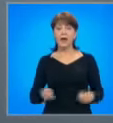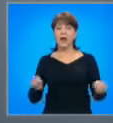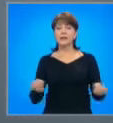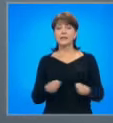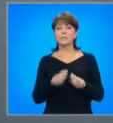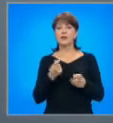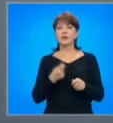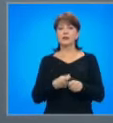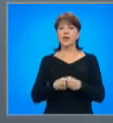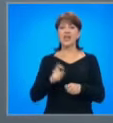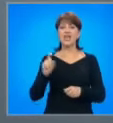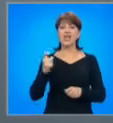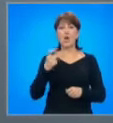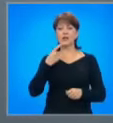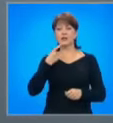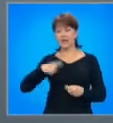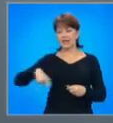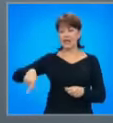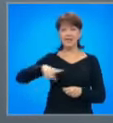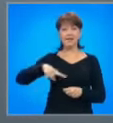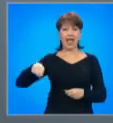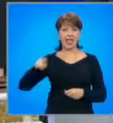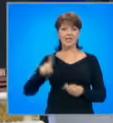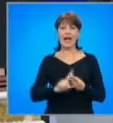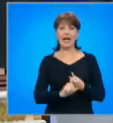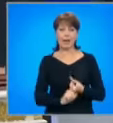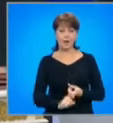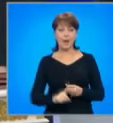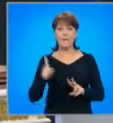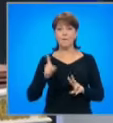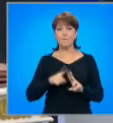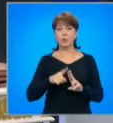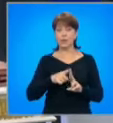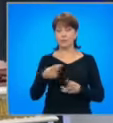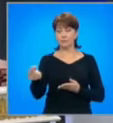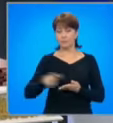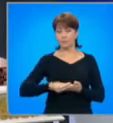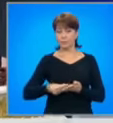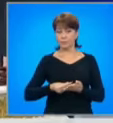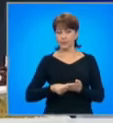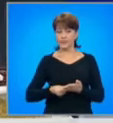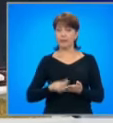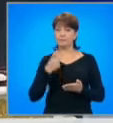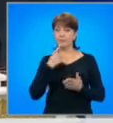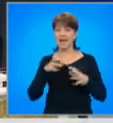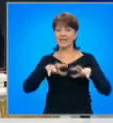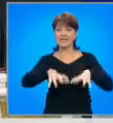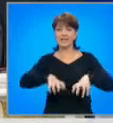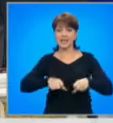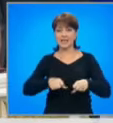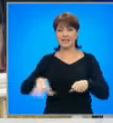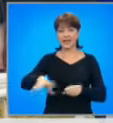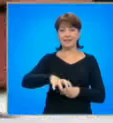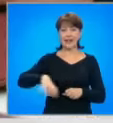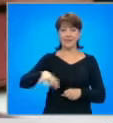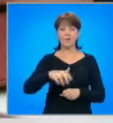Събитието се състоя в Георгиевската зала в Кремъл. Президентът Владимир Путин подписа договорите за присъединяване на окупираните територии